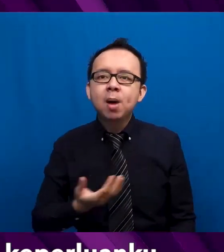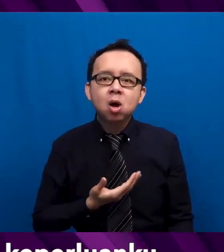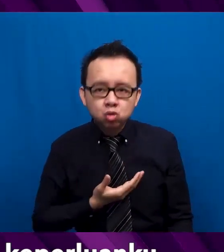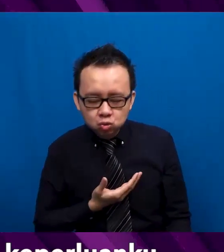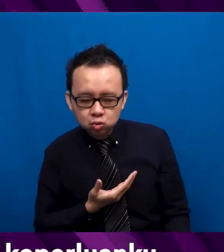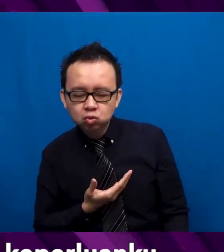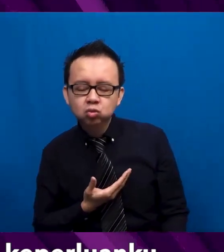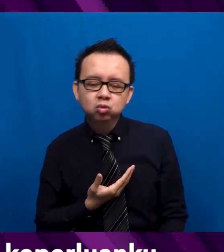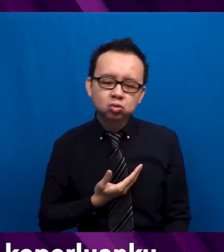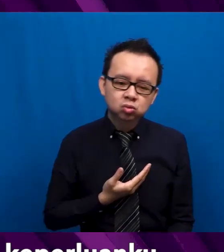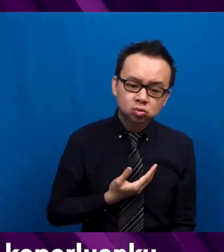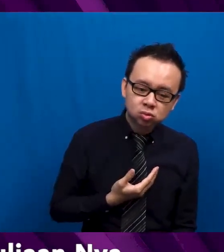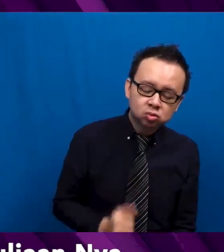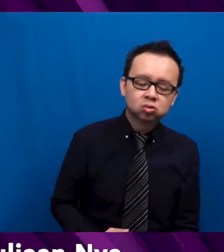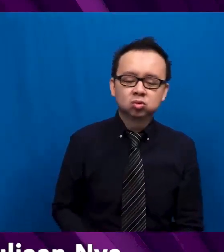keperluanku.